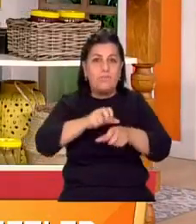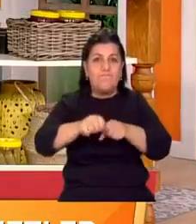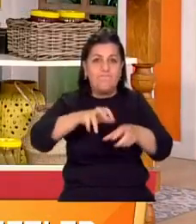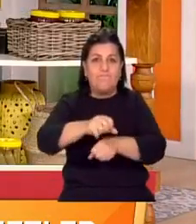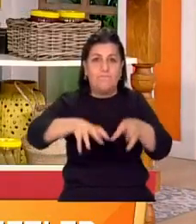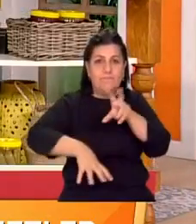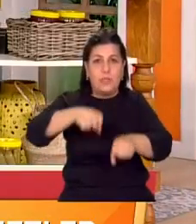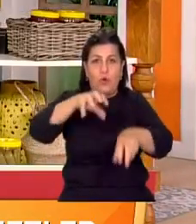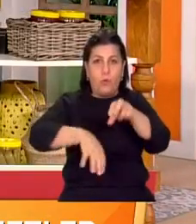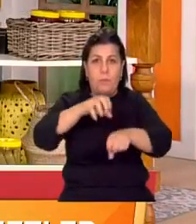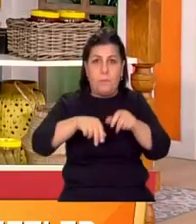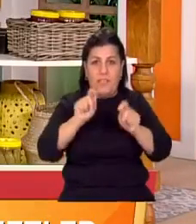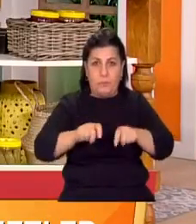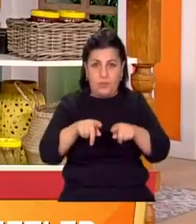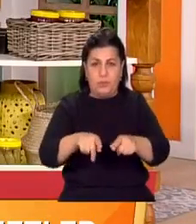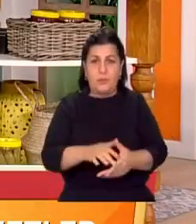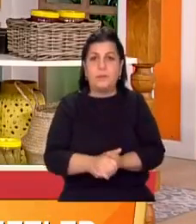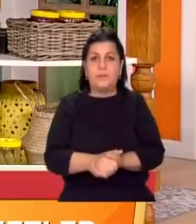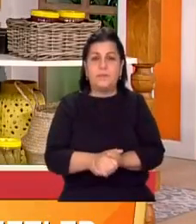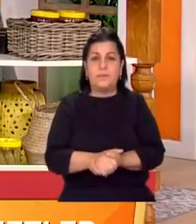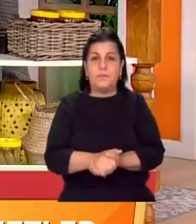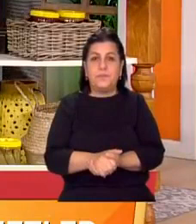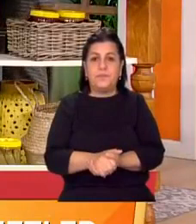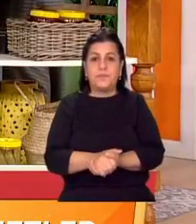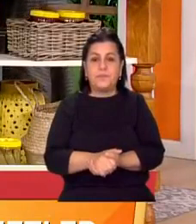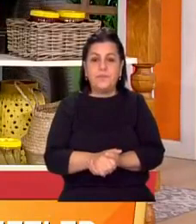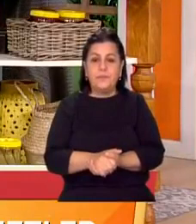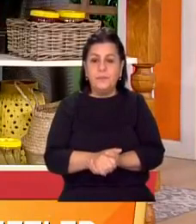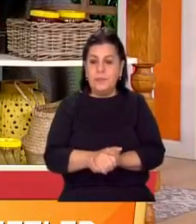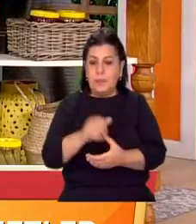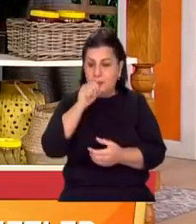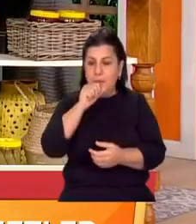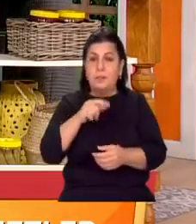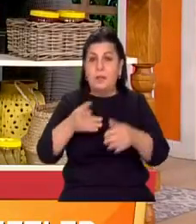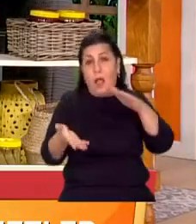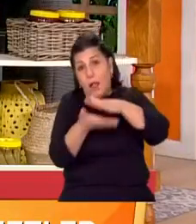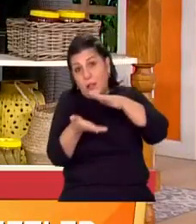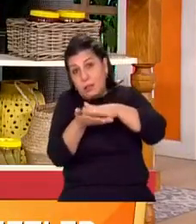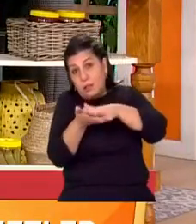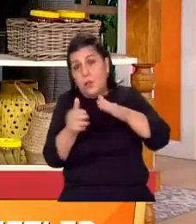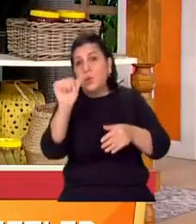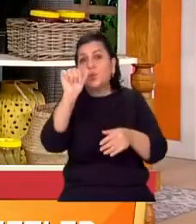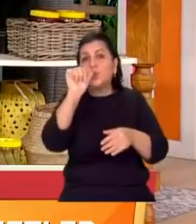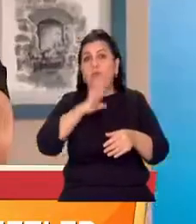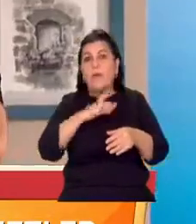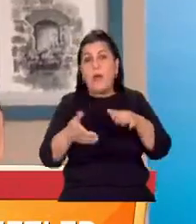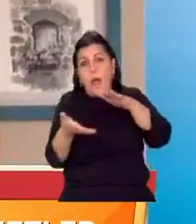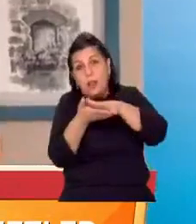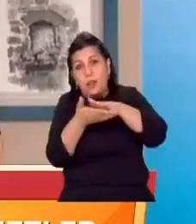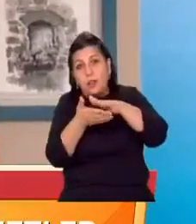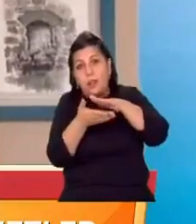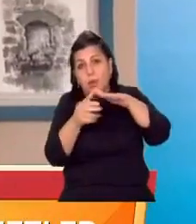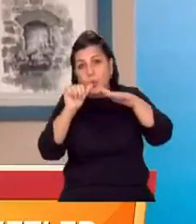son ayarda bu tarafını Tamam Şurada da şimdi o artık altında su var TL bu suyun buharıyla